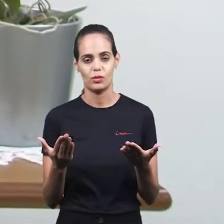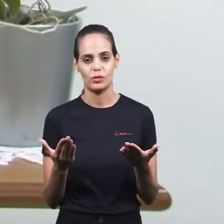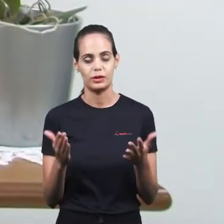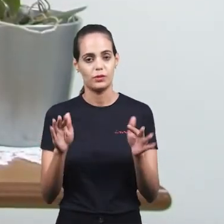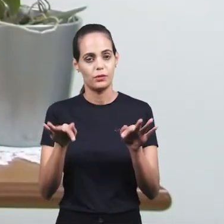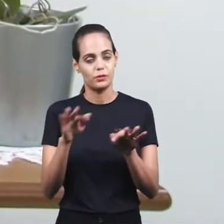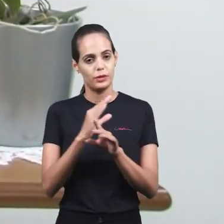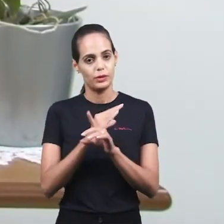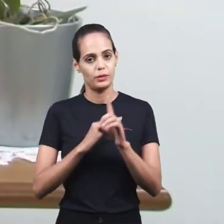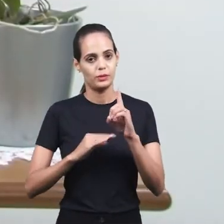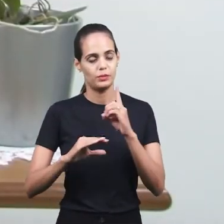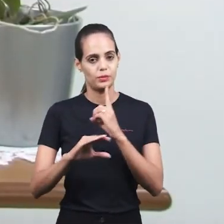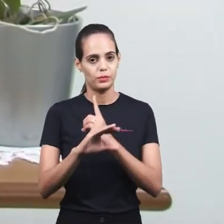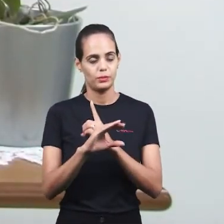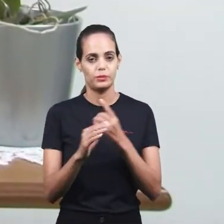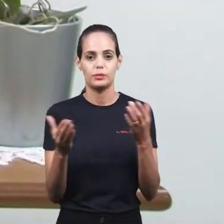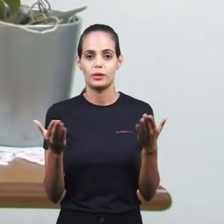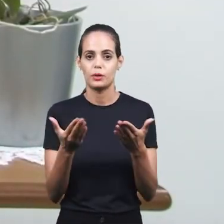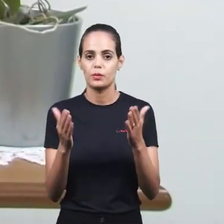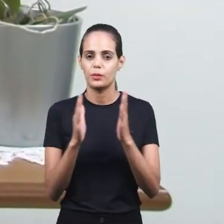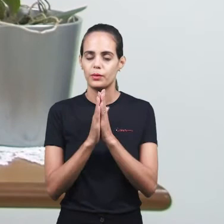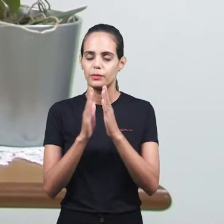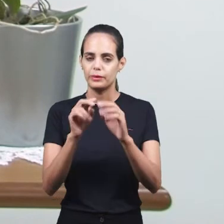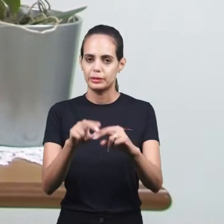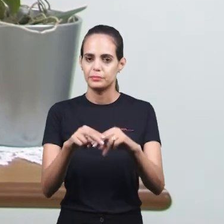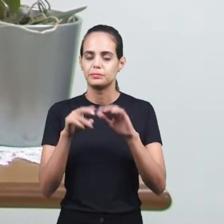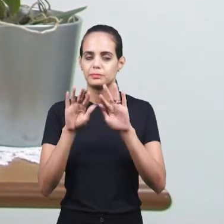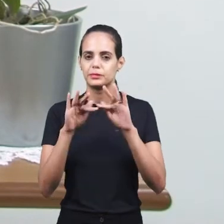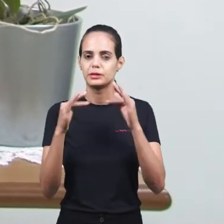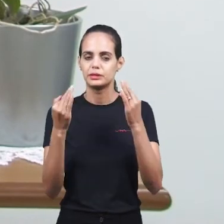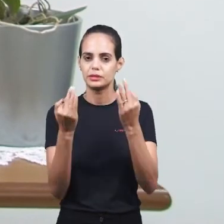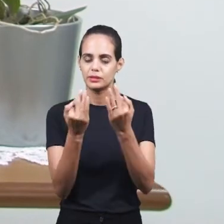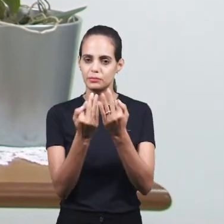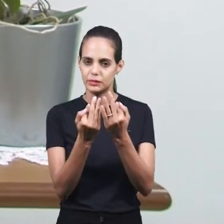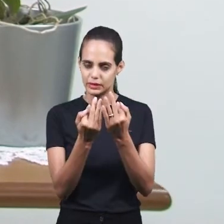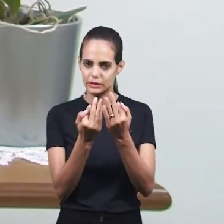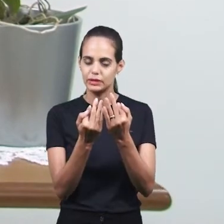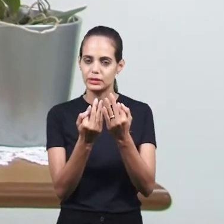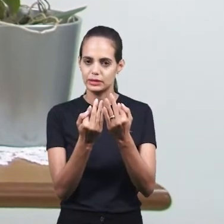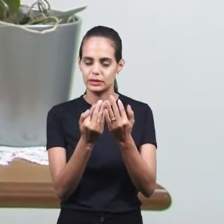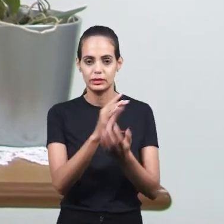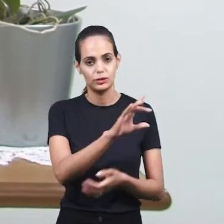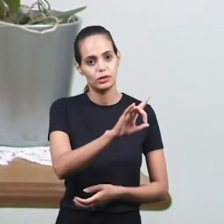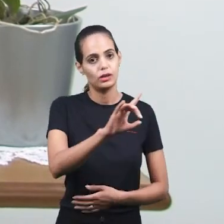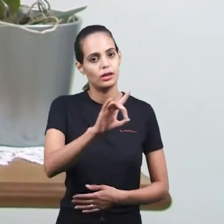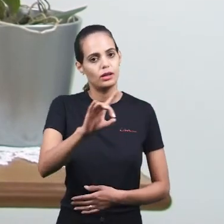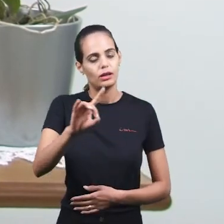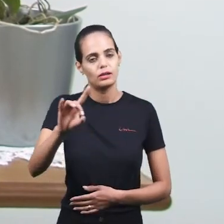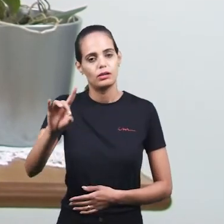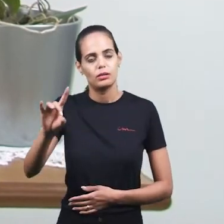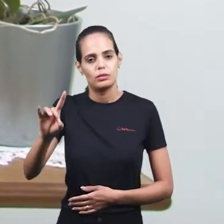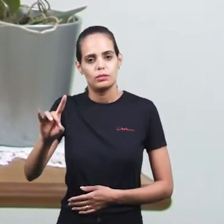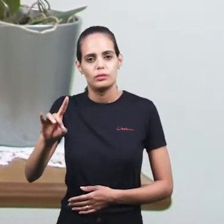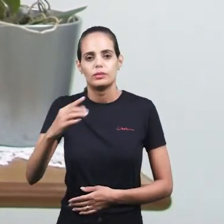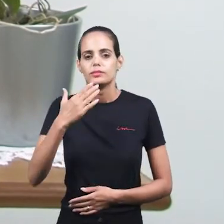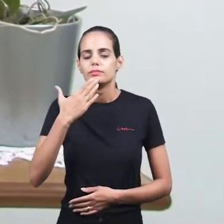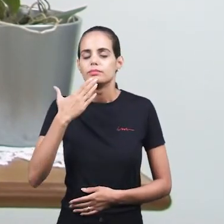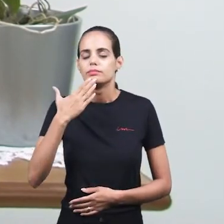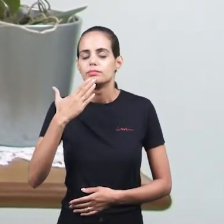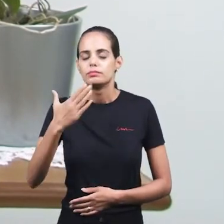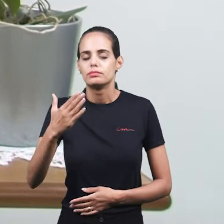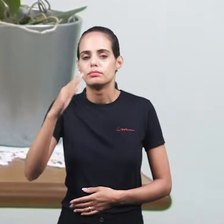Возлюбленные, мы подошли к концу нашего служения, и мы в этот момент помолимся за семьи, за дома.